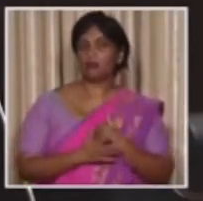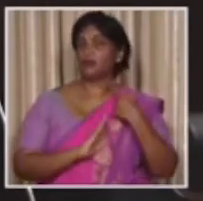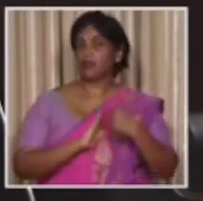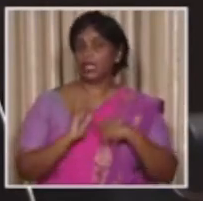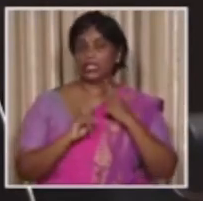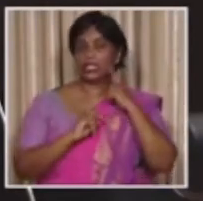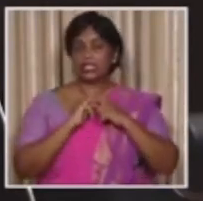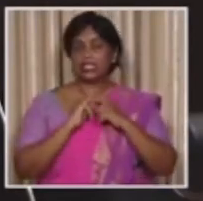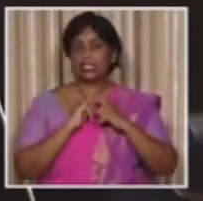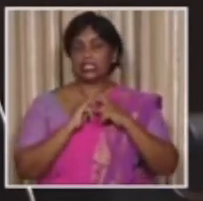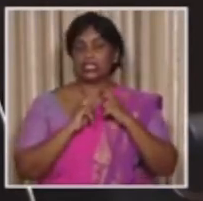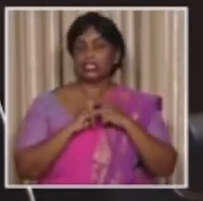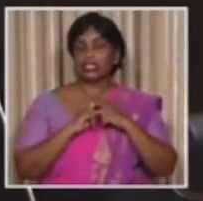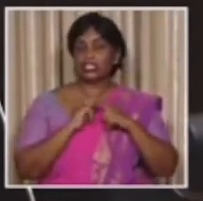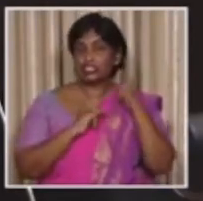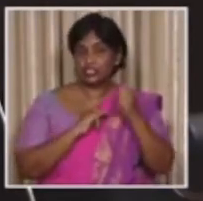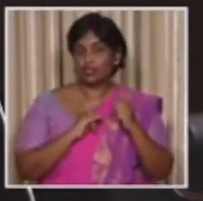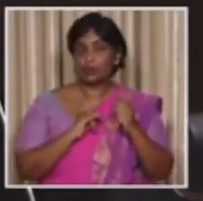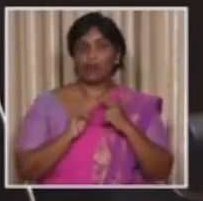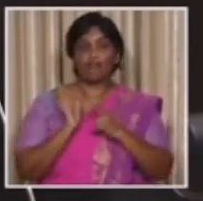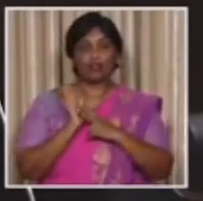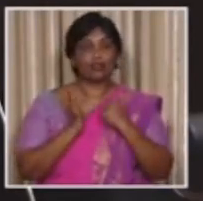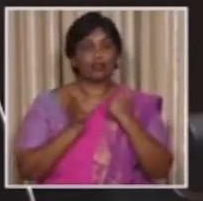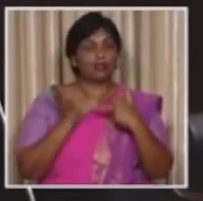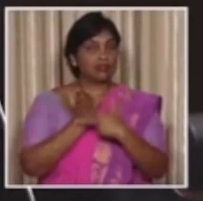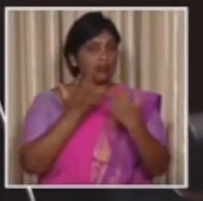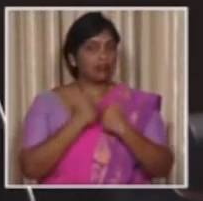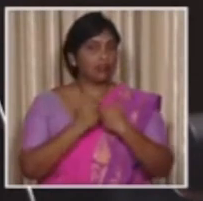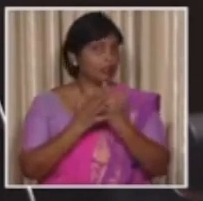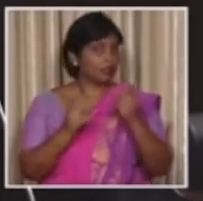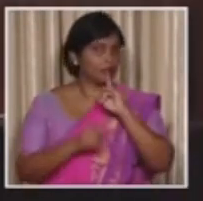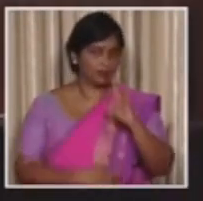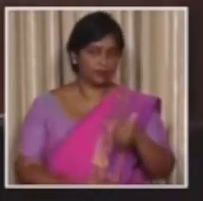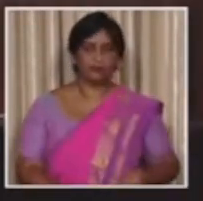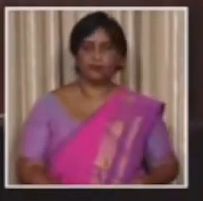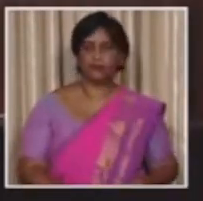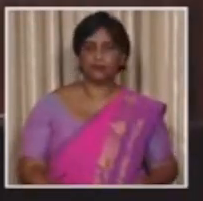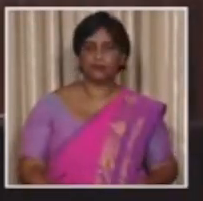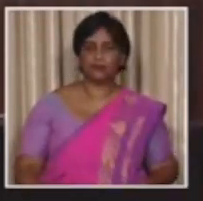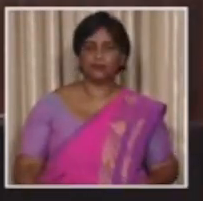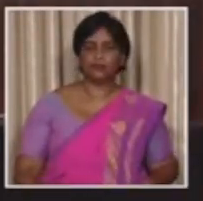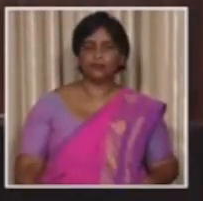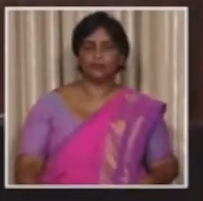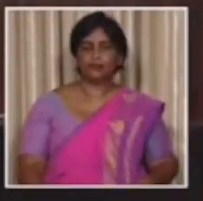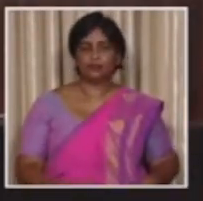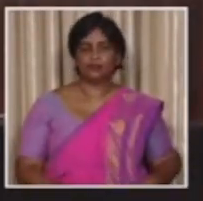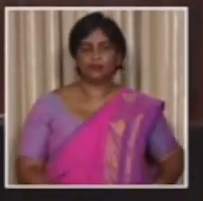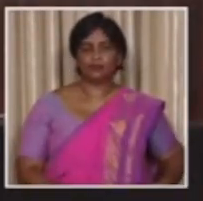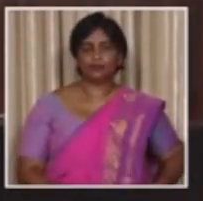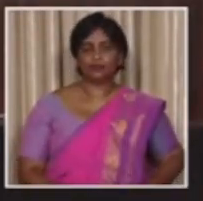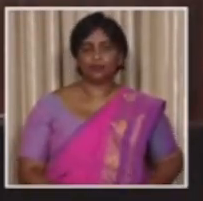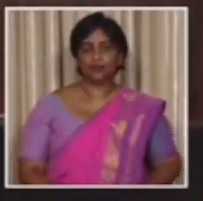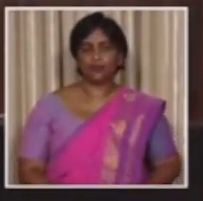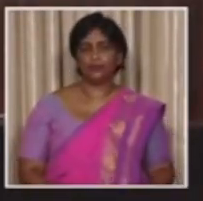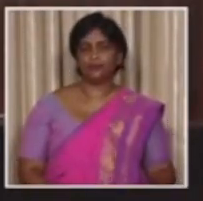රටේ ඉංජිනේරුවන්ට වොෂින්ටන් ඇකෝඩ් එකේ සම්මුතිය ගත්තේ. ඒක නැති කරගන්න එපා කියලා මම ඔබතුමාගෙන් ඉල්ලනවා. ගරු